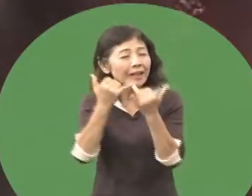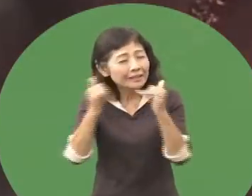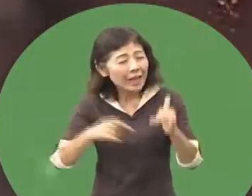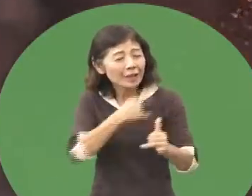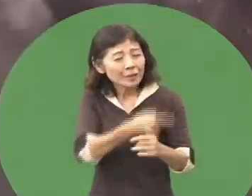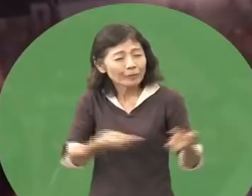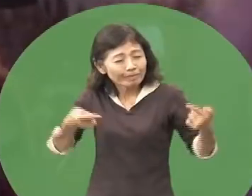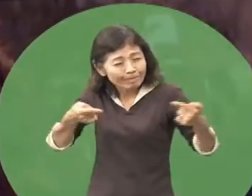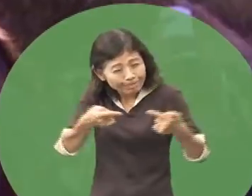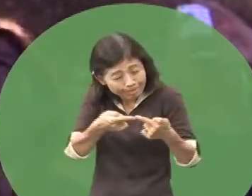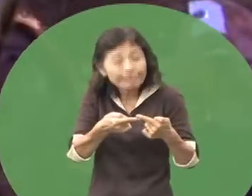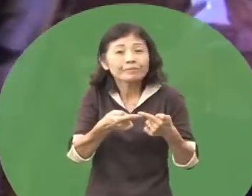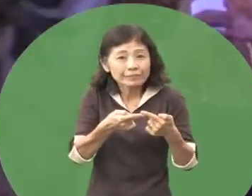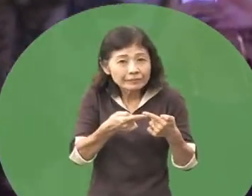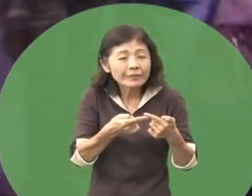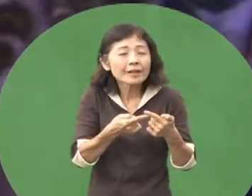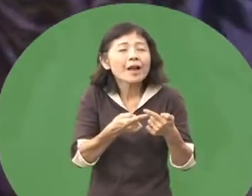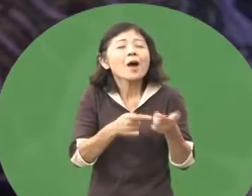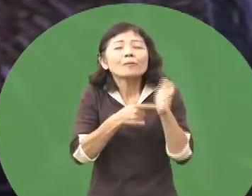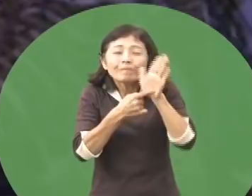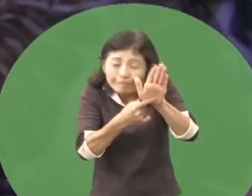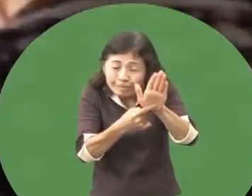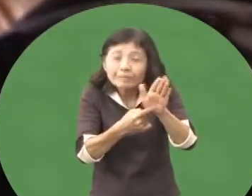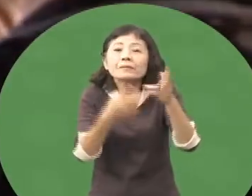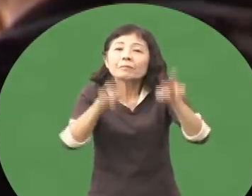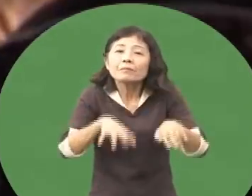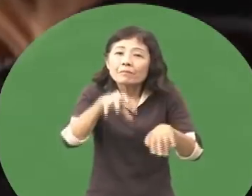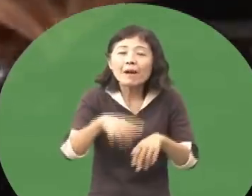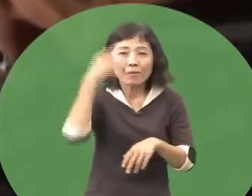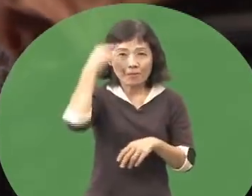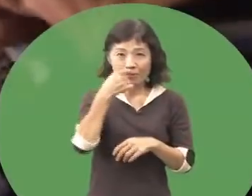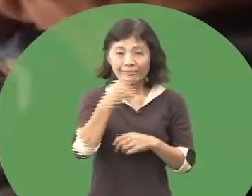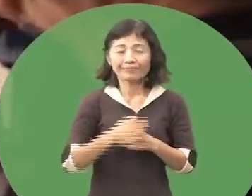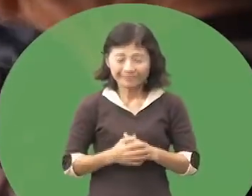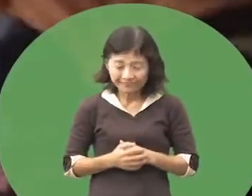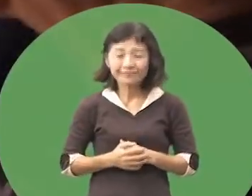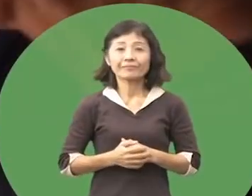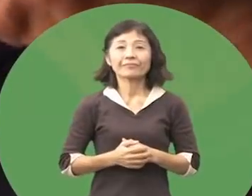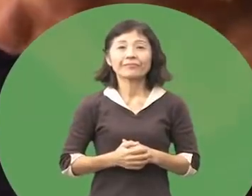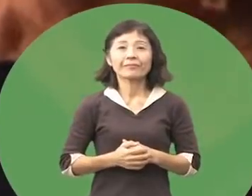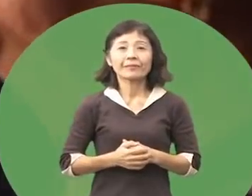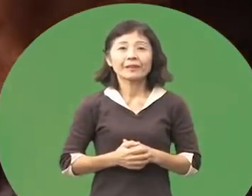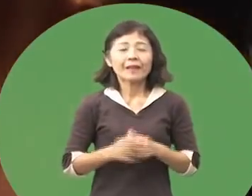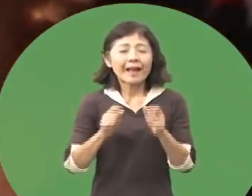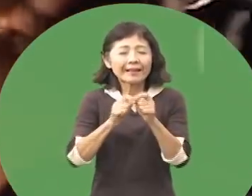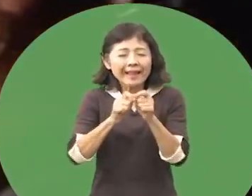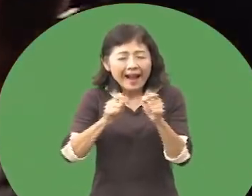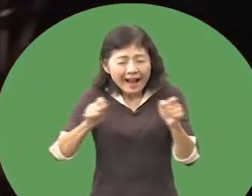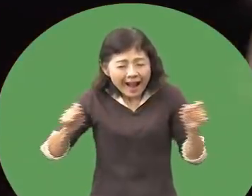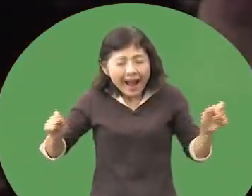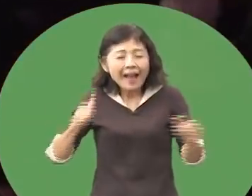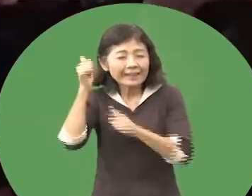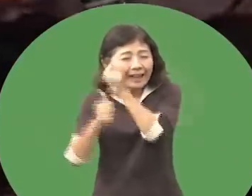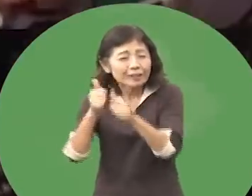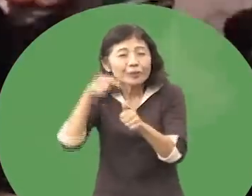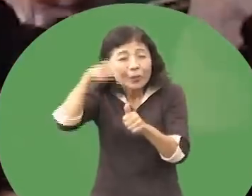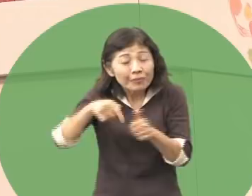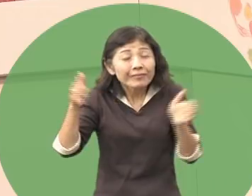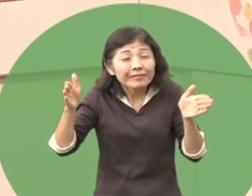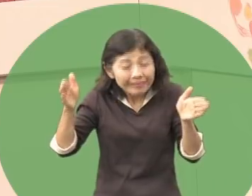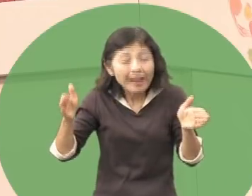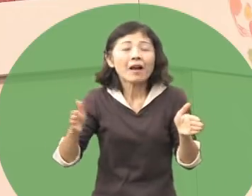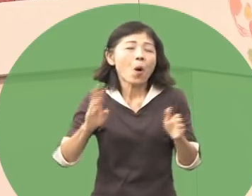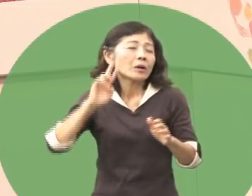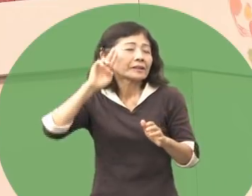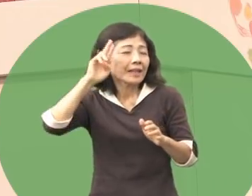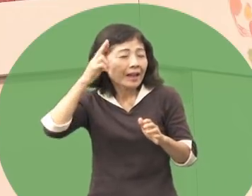心を通わせる象徴の場面と言えますよね。そうした長い歴史の中で築き上げられた世